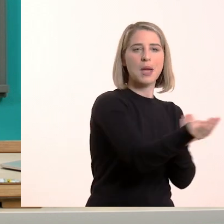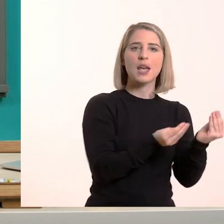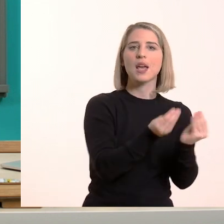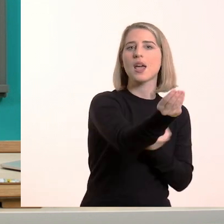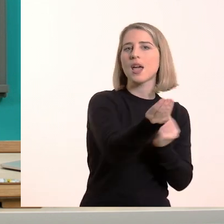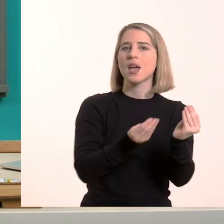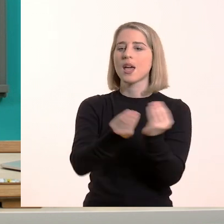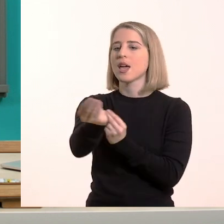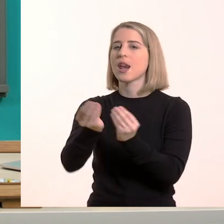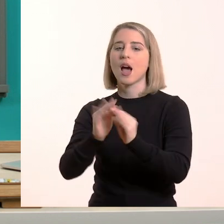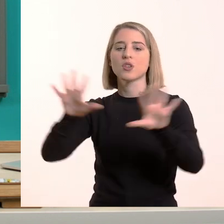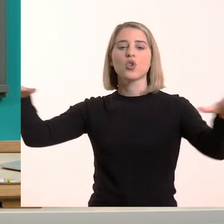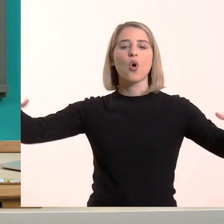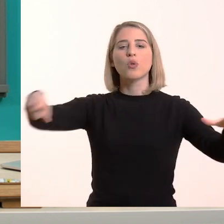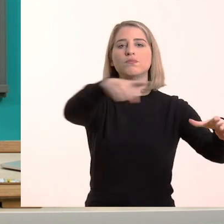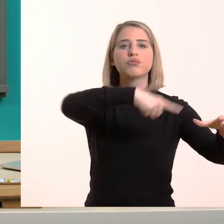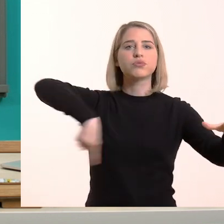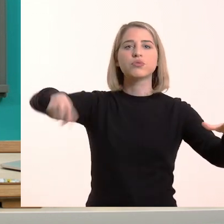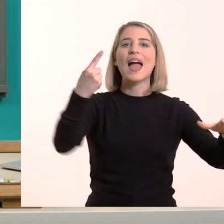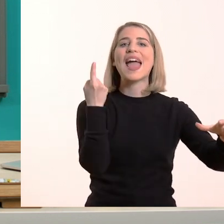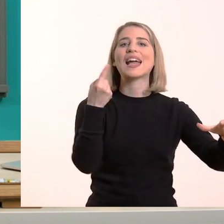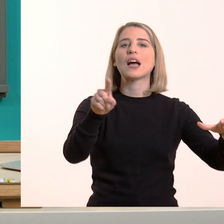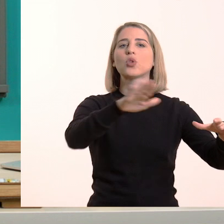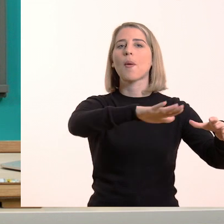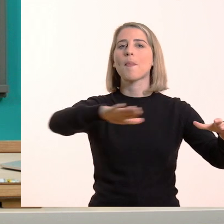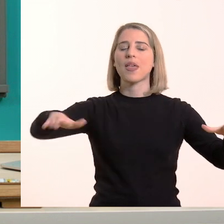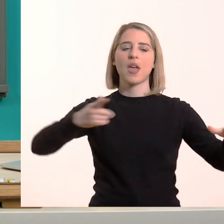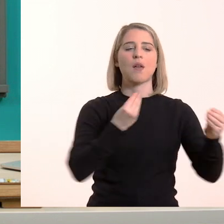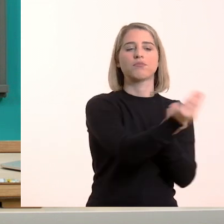σε 100 παιδιά.